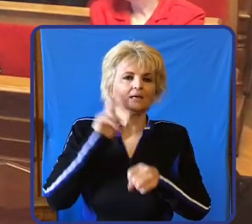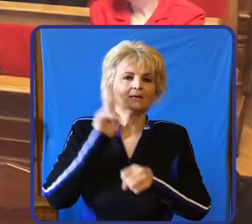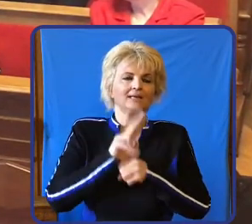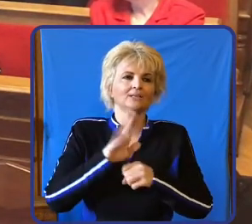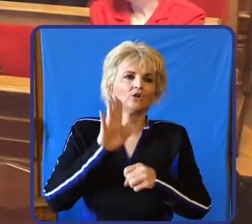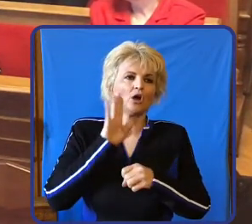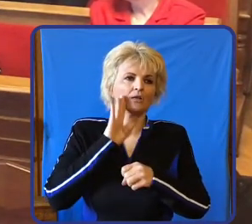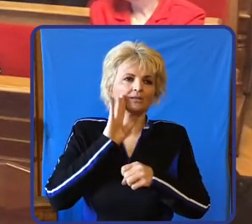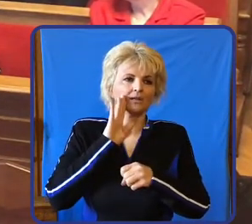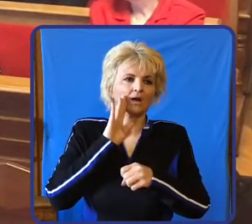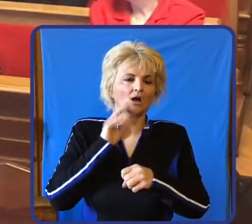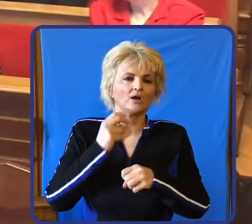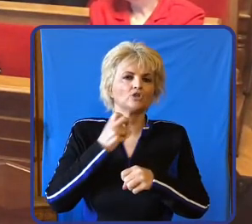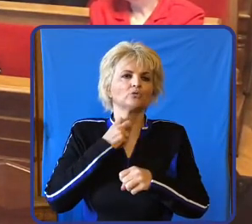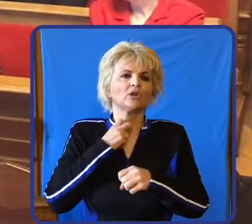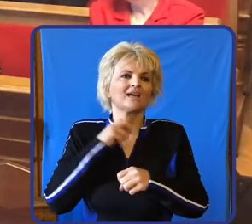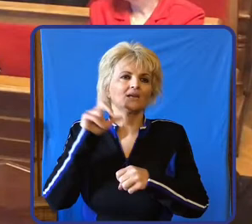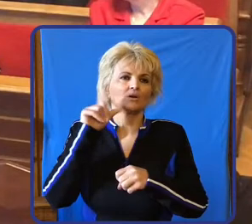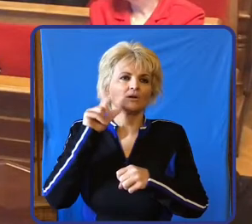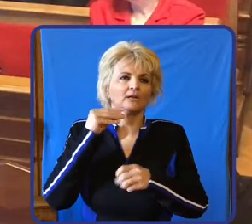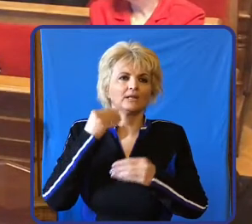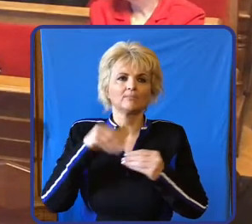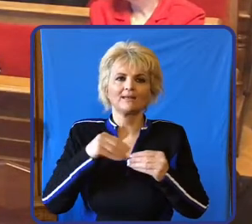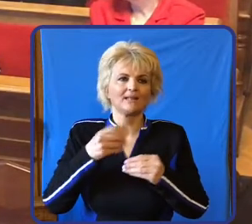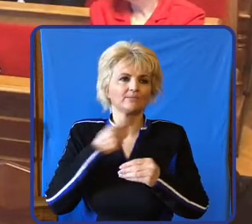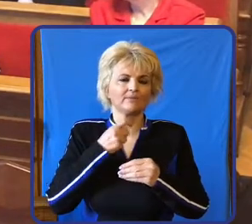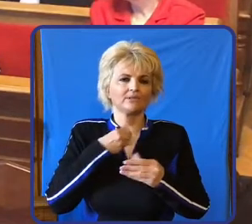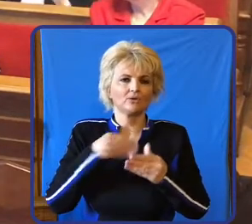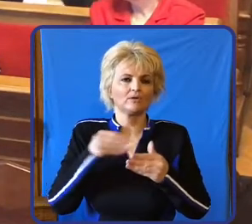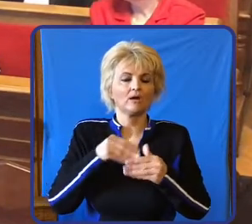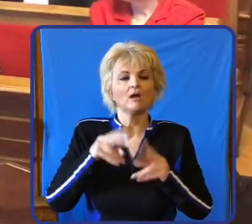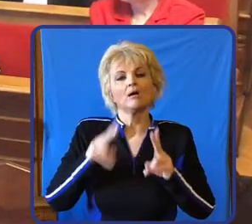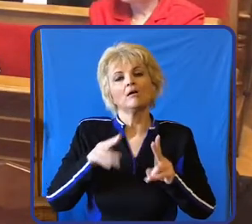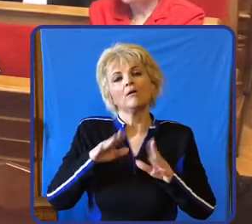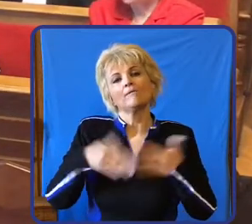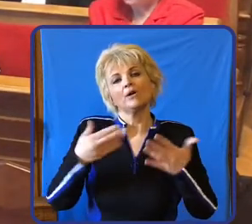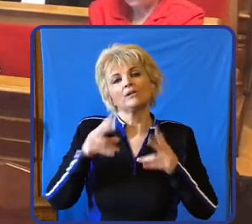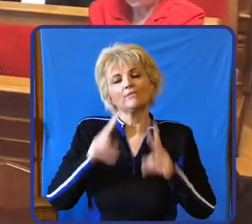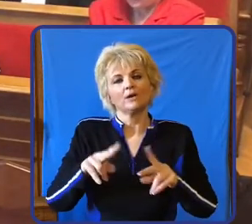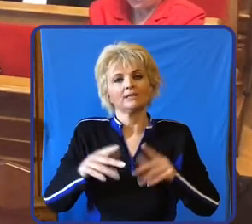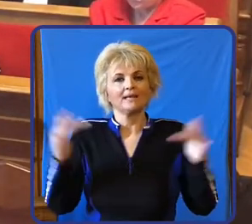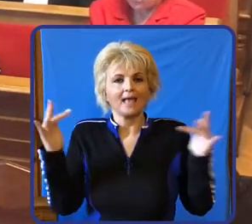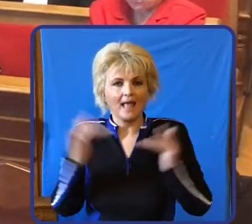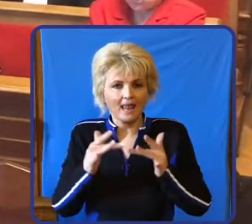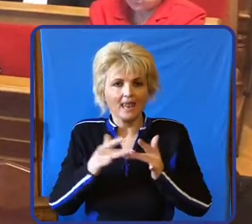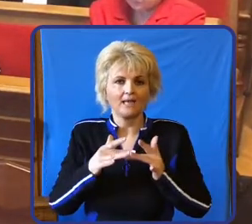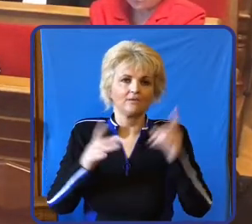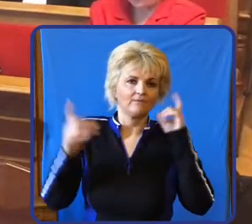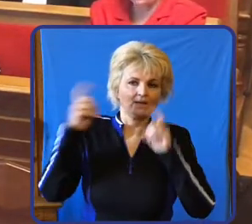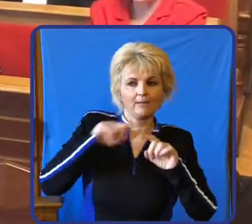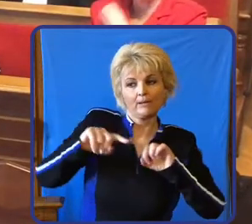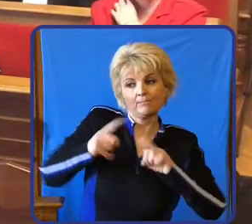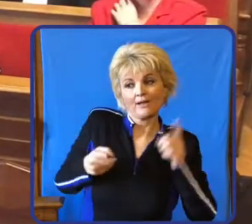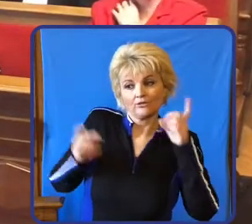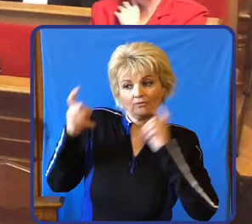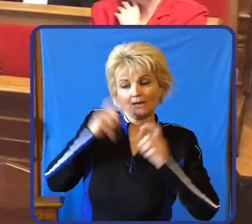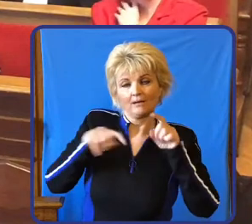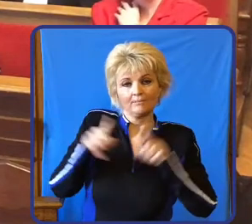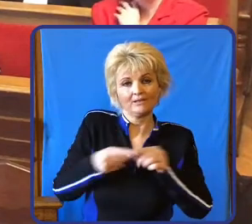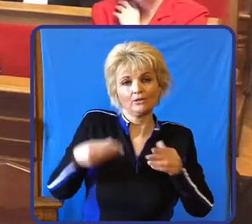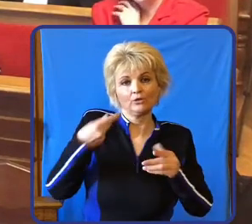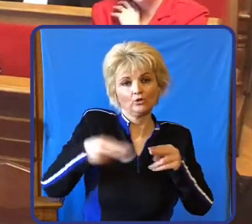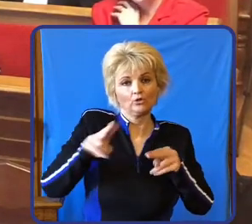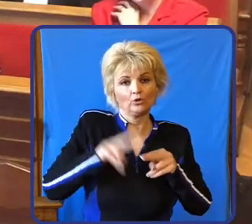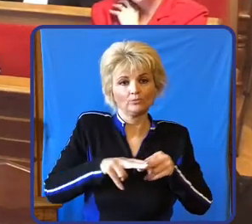mert nem szavazott meg egy költségvetést, vagy mondjuk van neki ellenvéleménye, vagy más véleménye, mint mondjuk a többség. Tehát